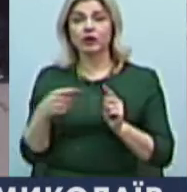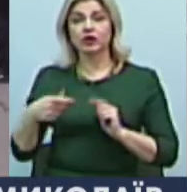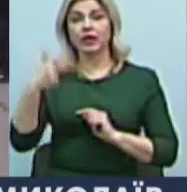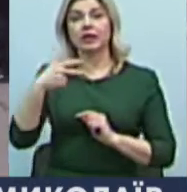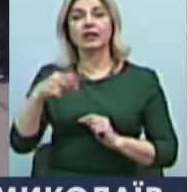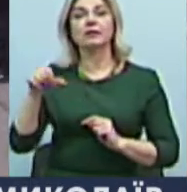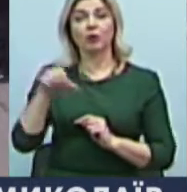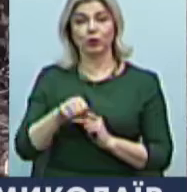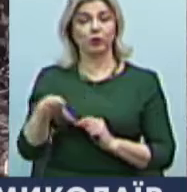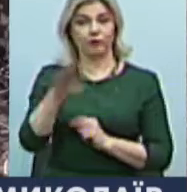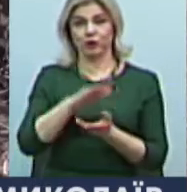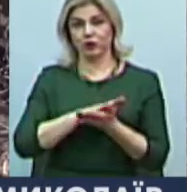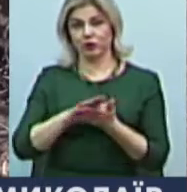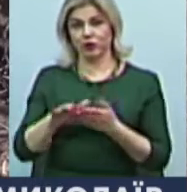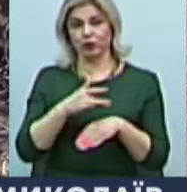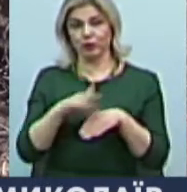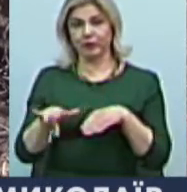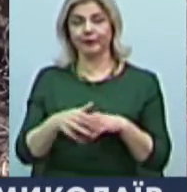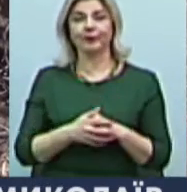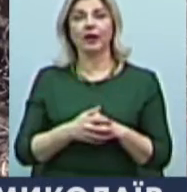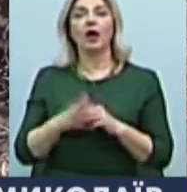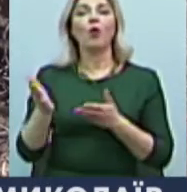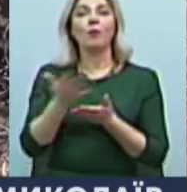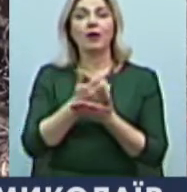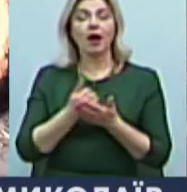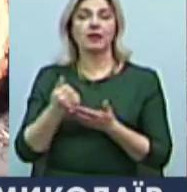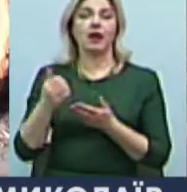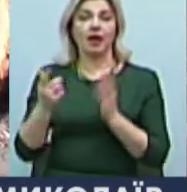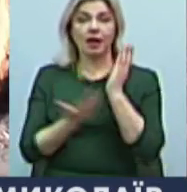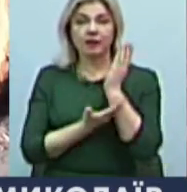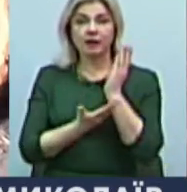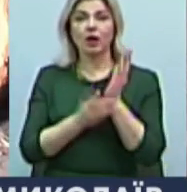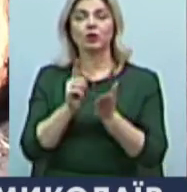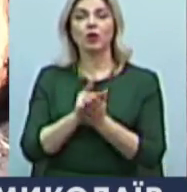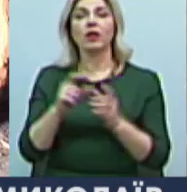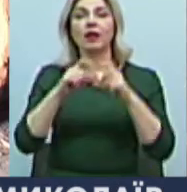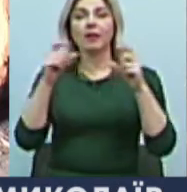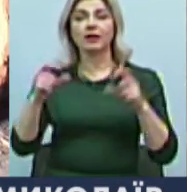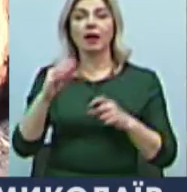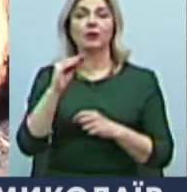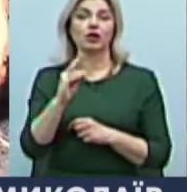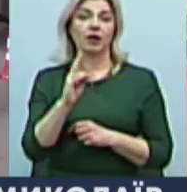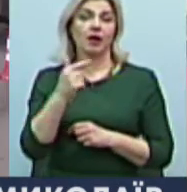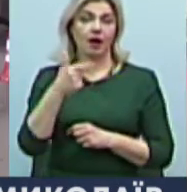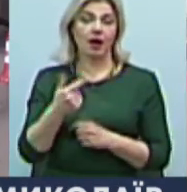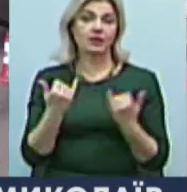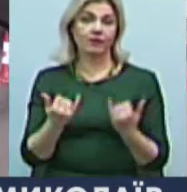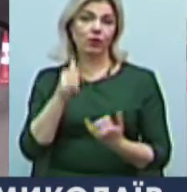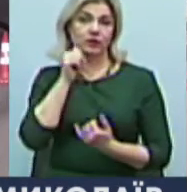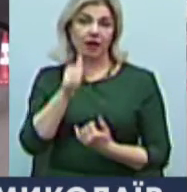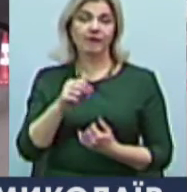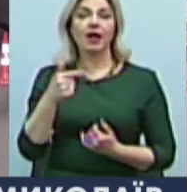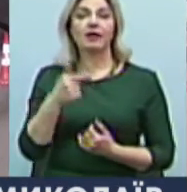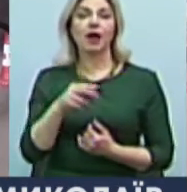було прибрано. Прибрати гілки має департамент житлово-комунального господарства міськради сьогодні-завтра. Геннадій